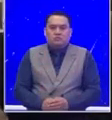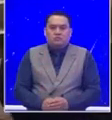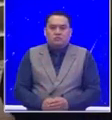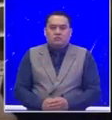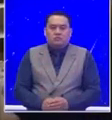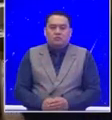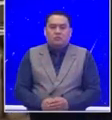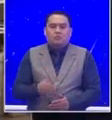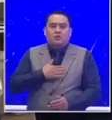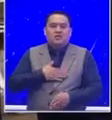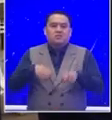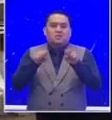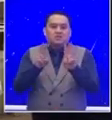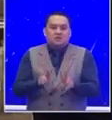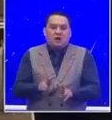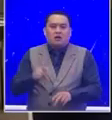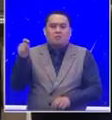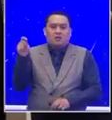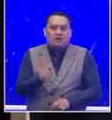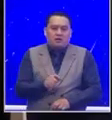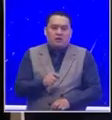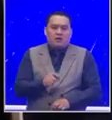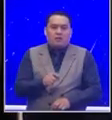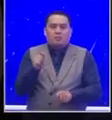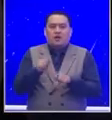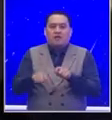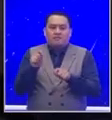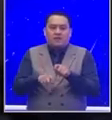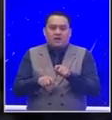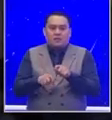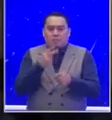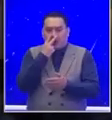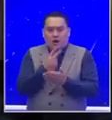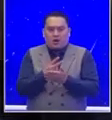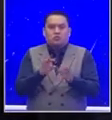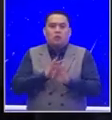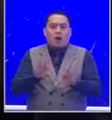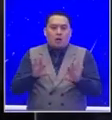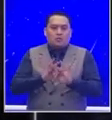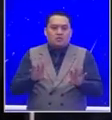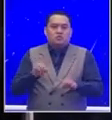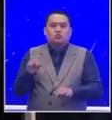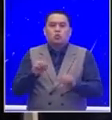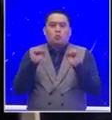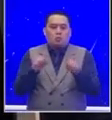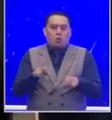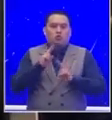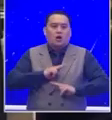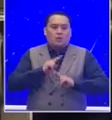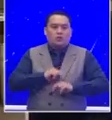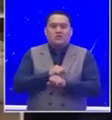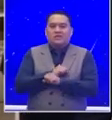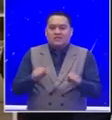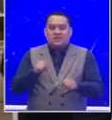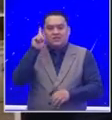Приехали специально, каждую сейчас точку зайдем. Покажем, объясним все, кому можно работать, кому нельзя